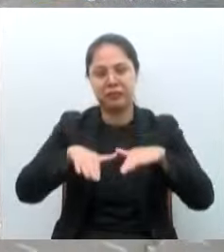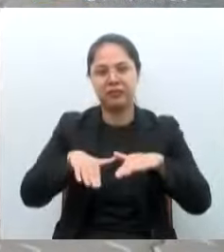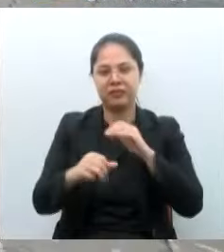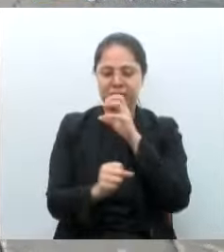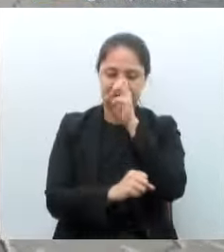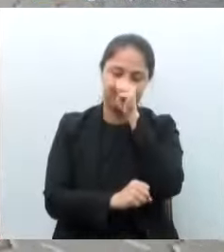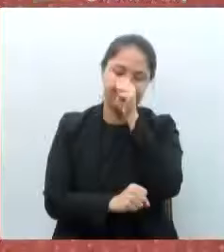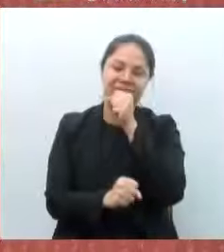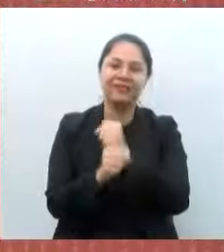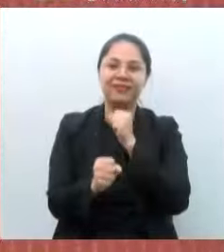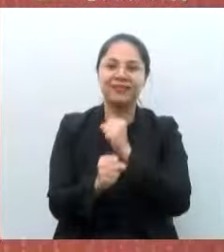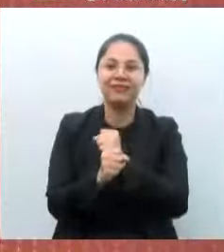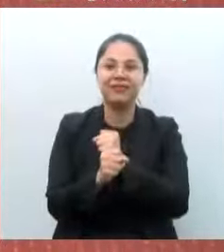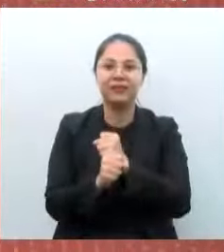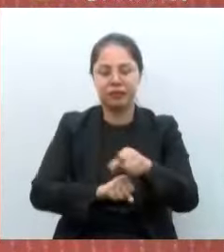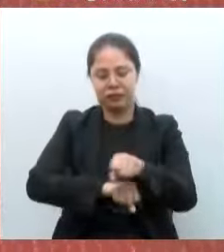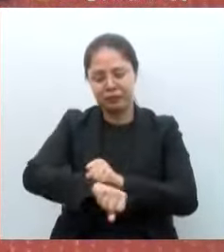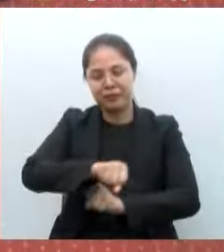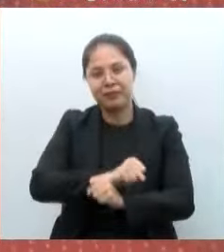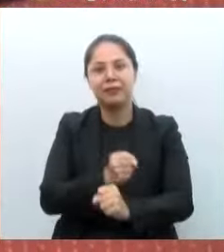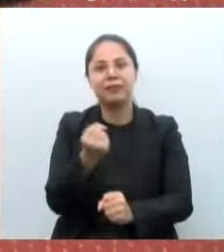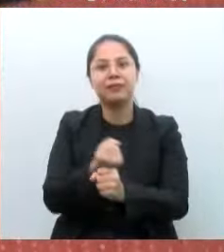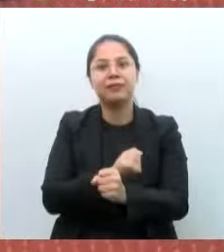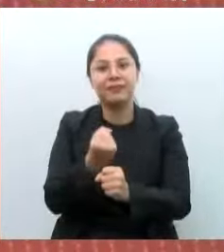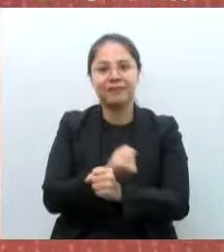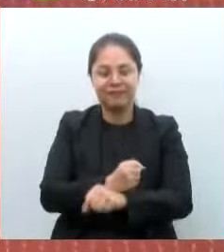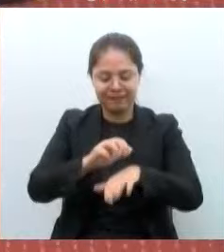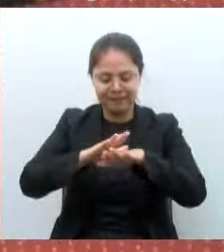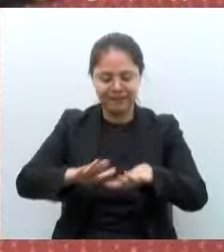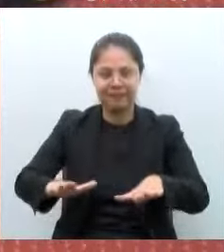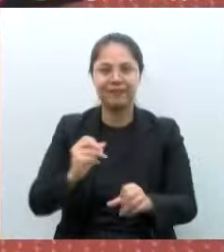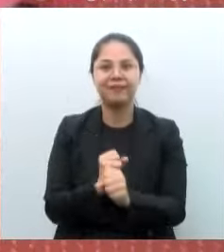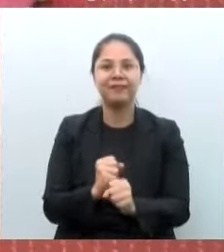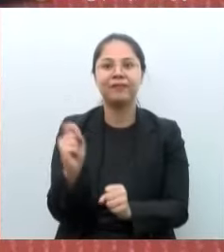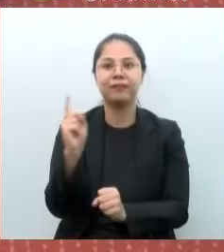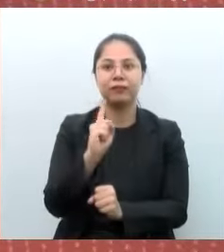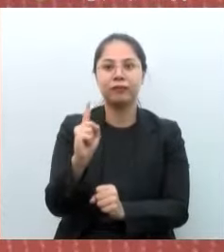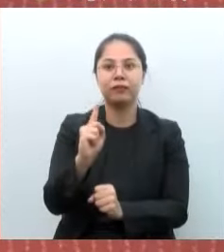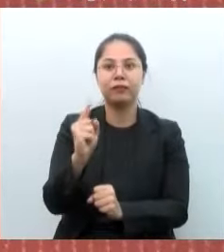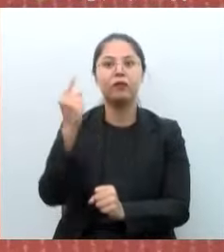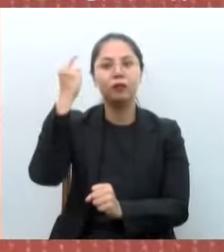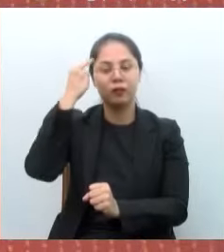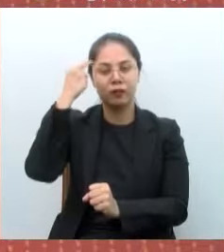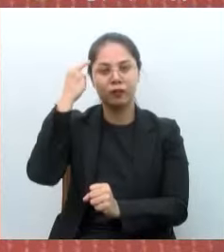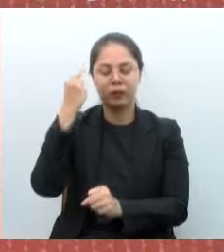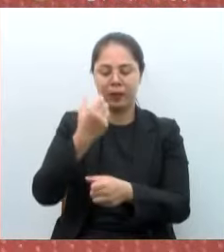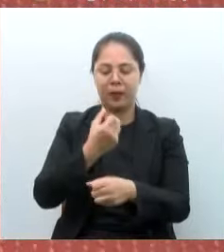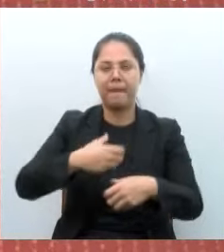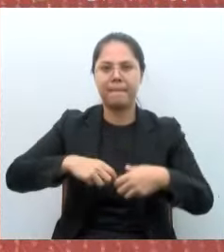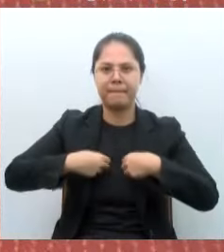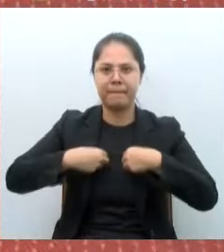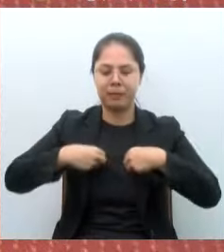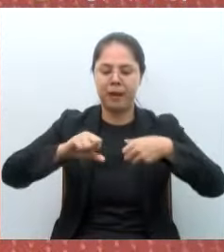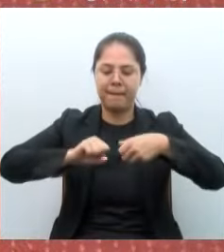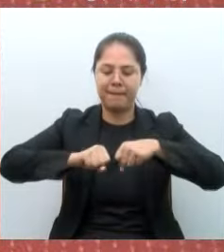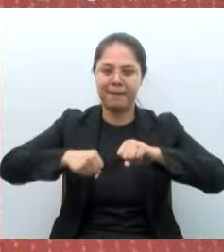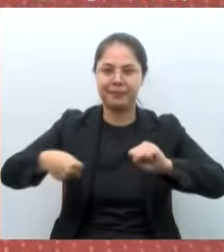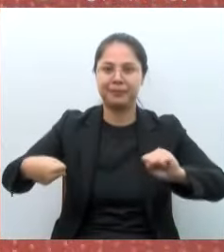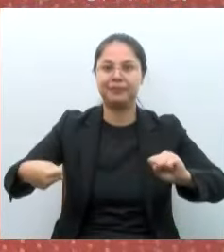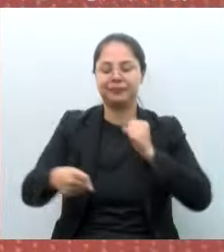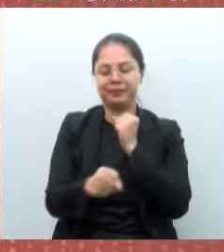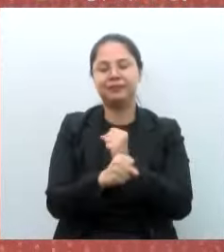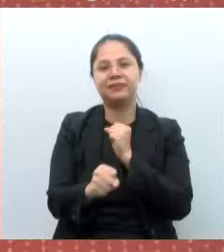ลองได้ลองฝึกปฏิบัติเด็กๆได้อะไรบ้างเด็กๆได้รู้เกี่ยวกับการทำผ้ามัดย้อมการทำลายผ้ามั